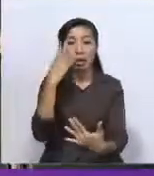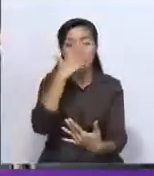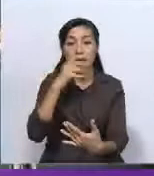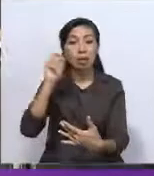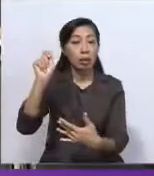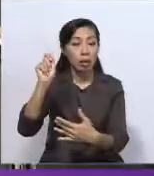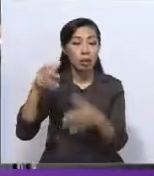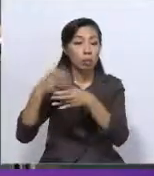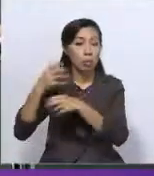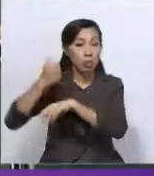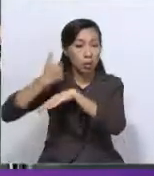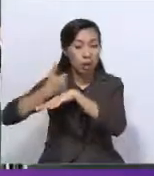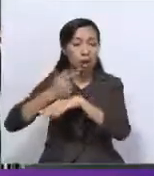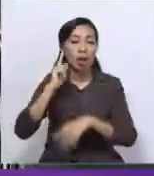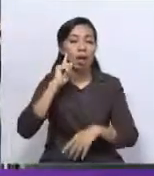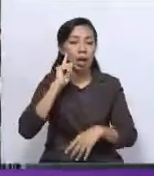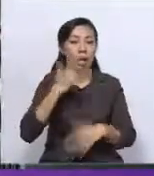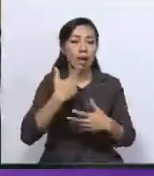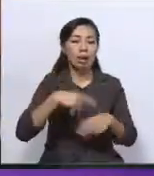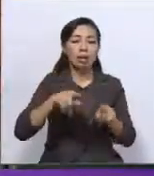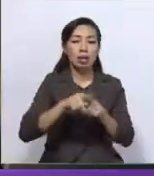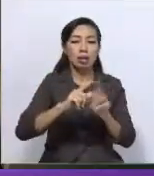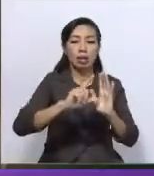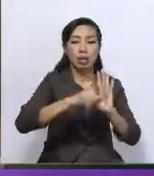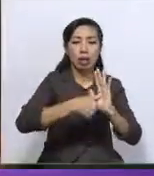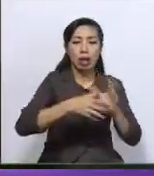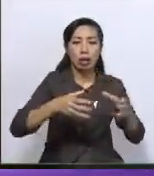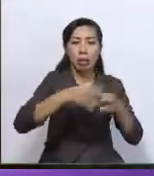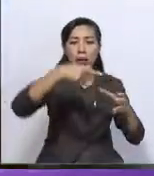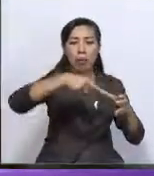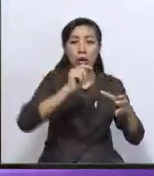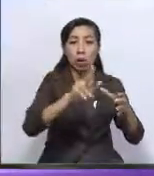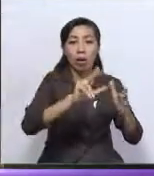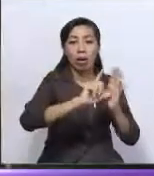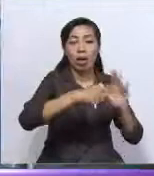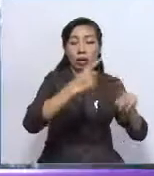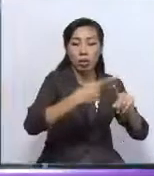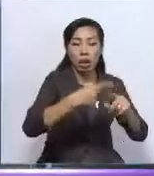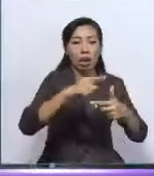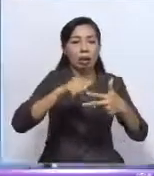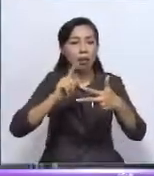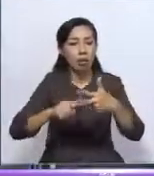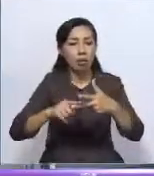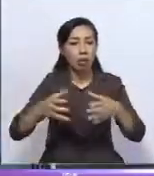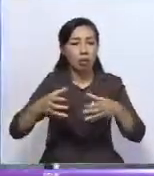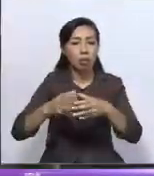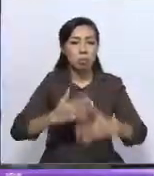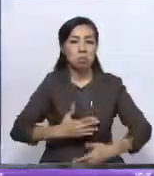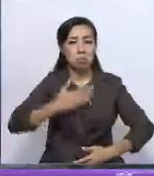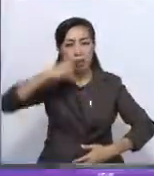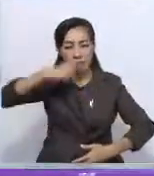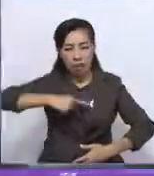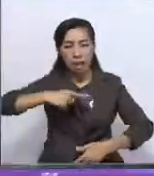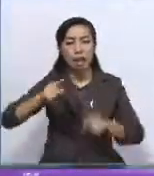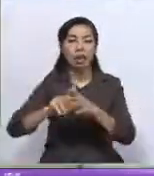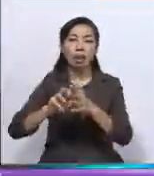ประชาธิปัตย์นายภูมิธรรมเวชยชัยรักษาการเลขาธิการพรรคเพื่อไทยนายสุภชัยใจสมุทรรองเลขาธิการพรรคภูมิใจไทยน